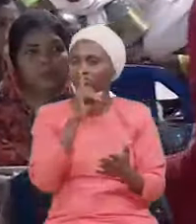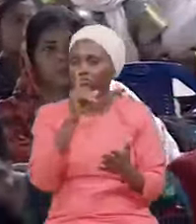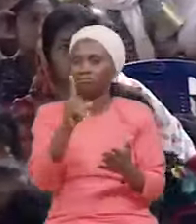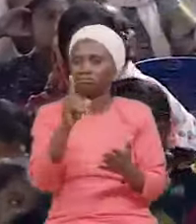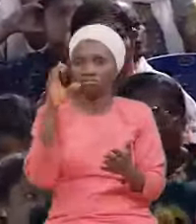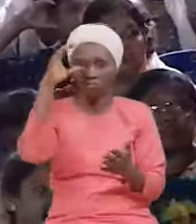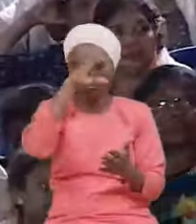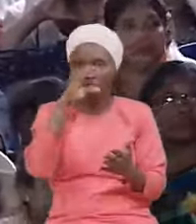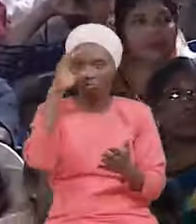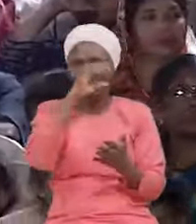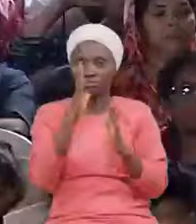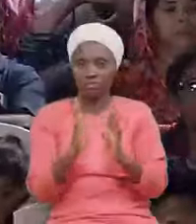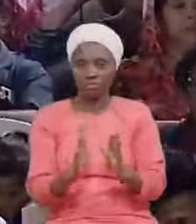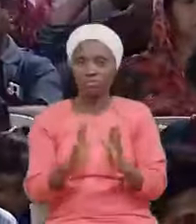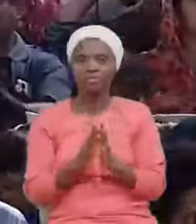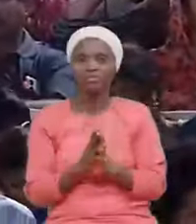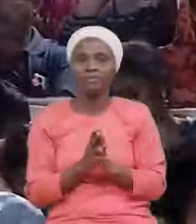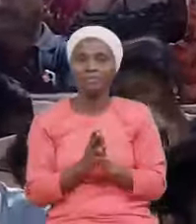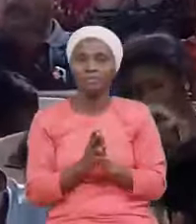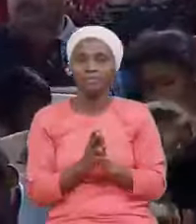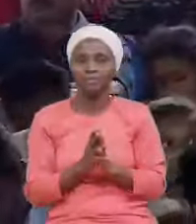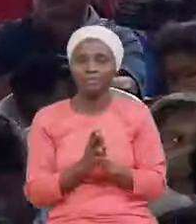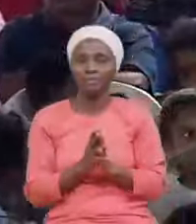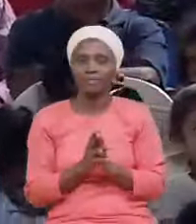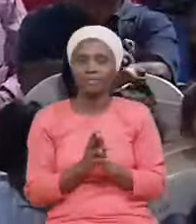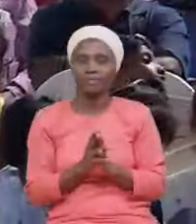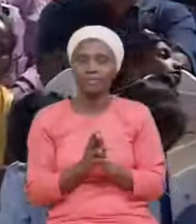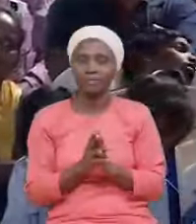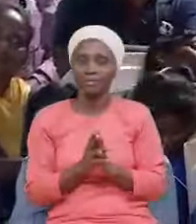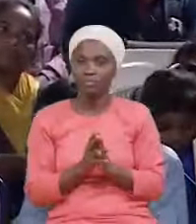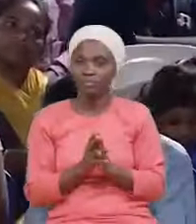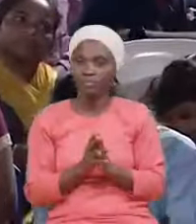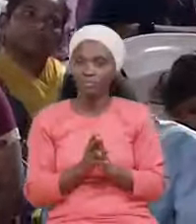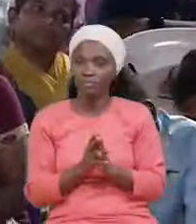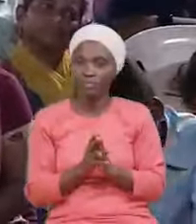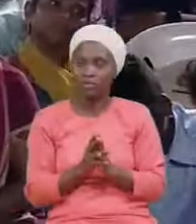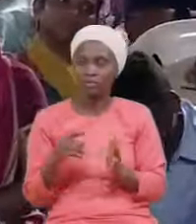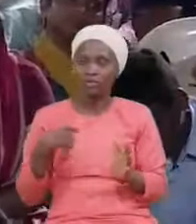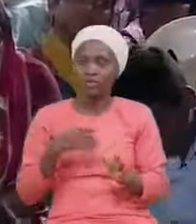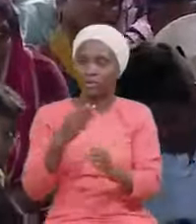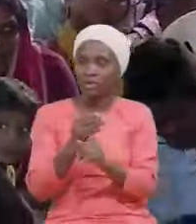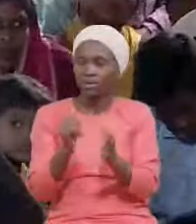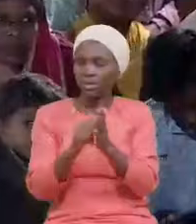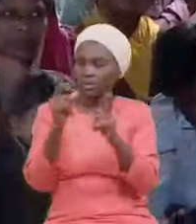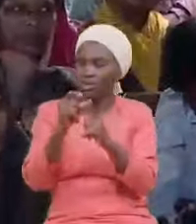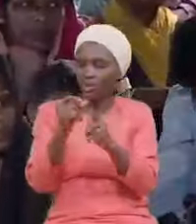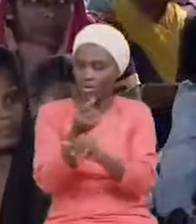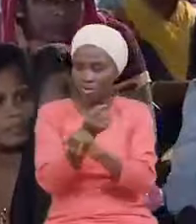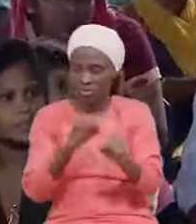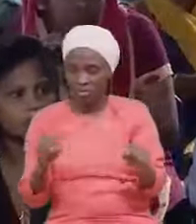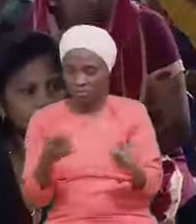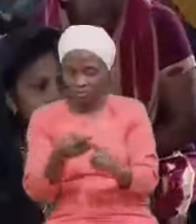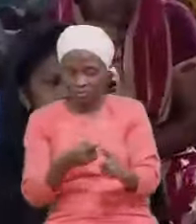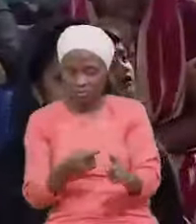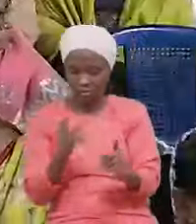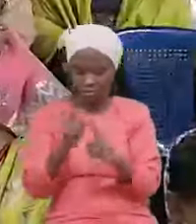జాగృత వహించే కాగర్త ఎదురు చూచే వారందరికి ఆయన రక్షణ ఇచ్చే ప్రభువు. We get that what saving from sin.